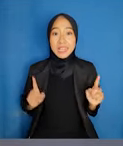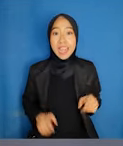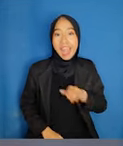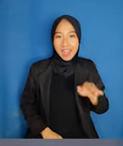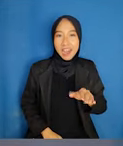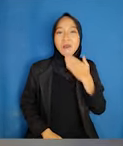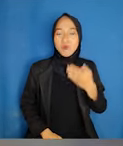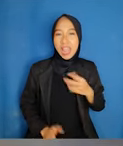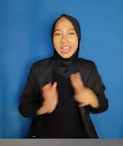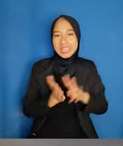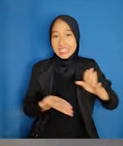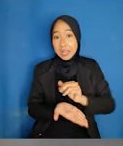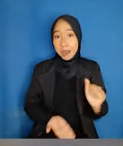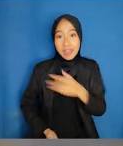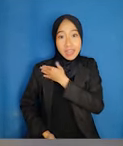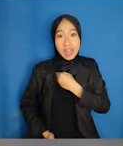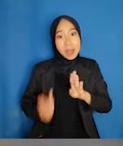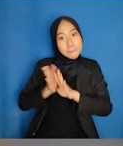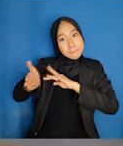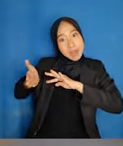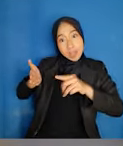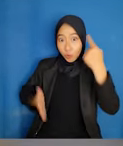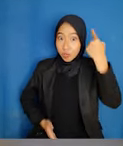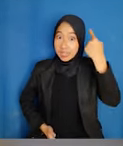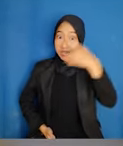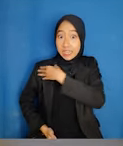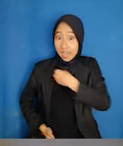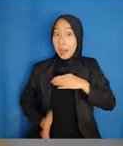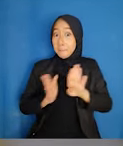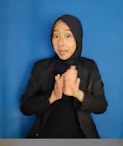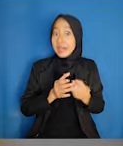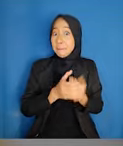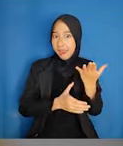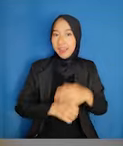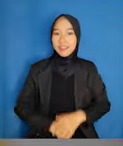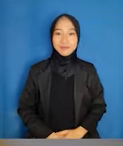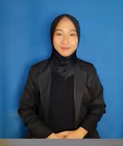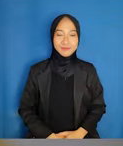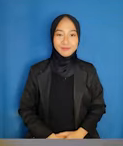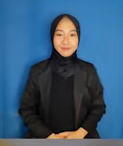kesempatan untuk belajar dan berkembang.